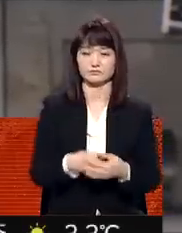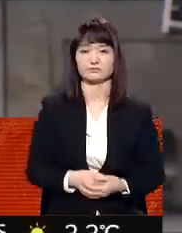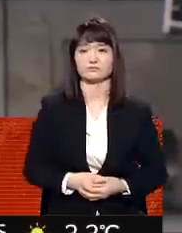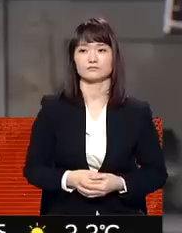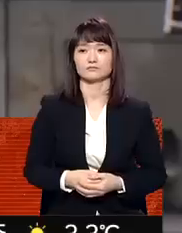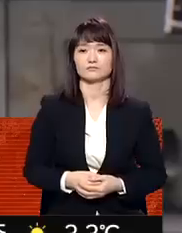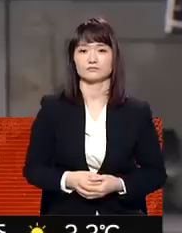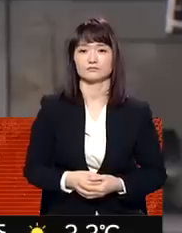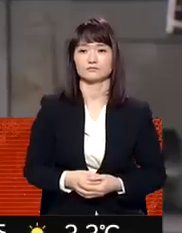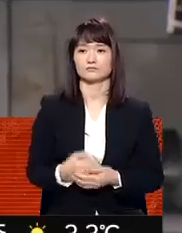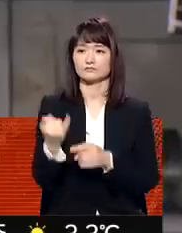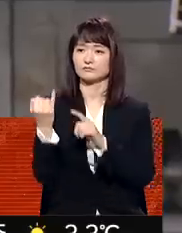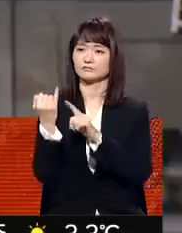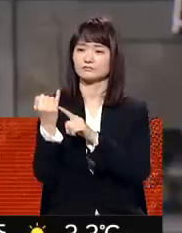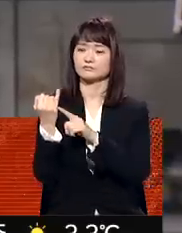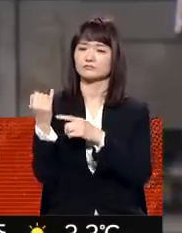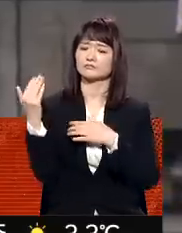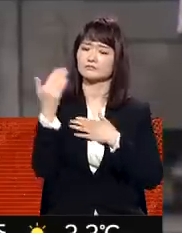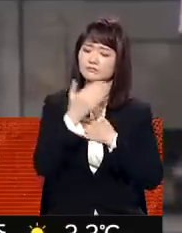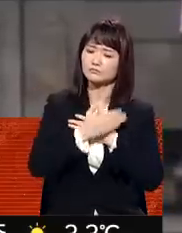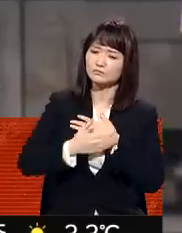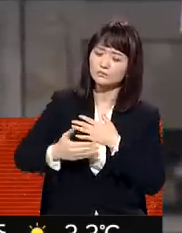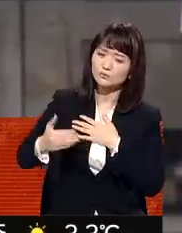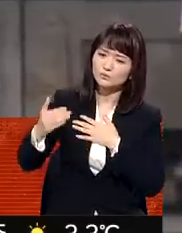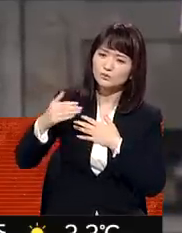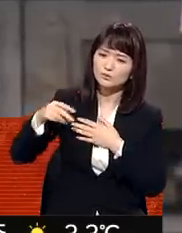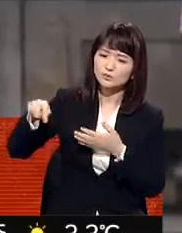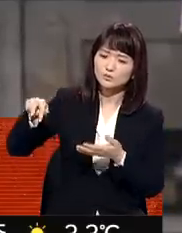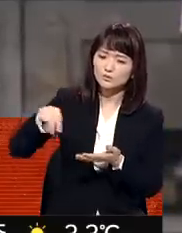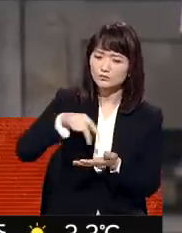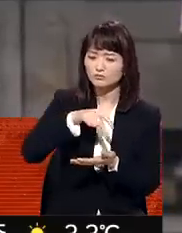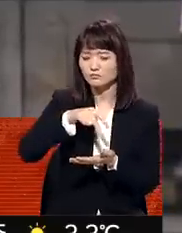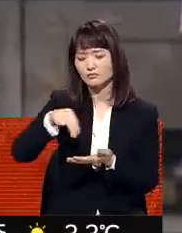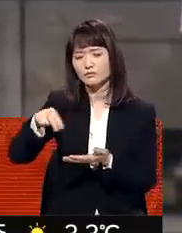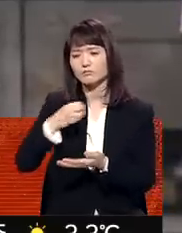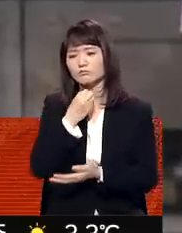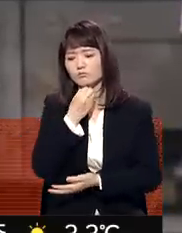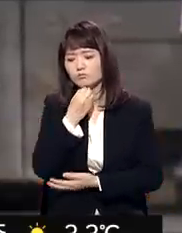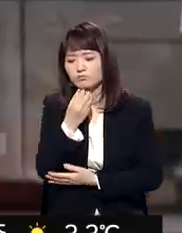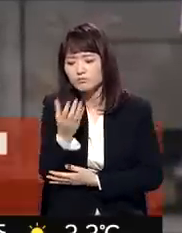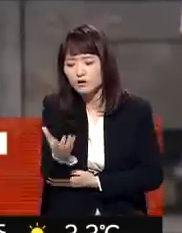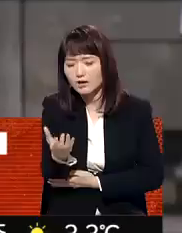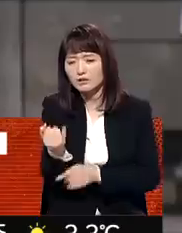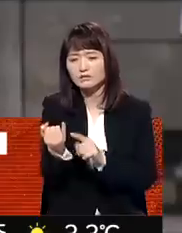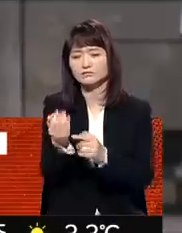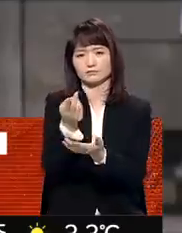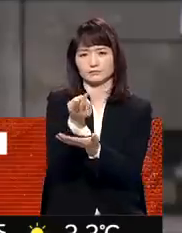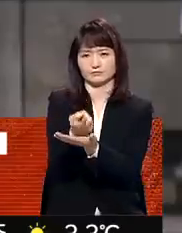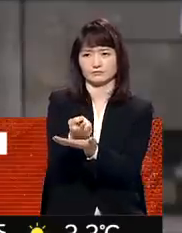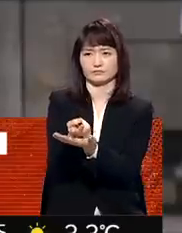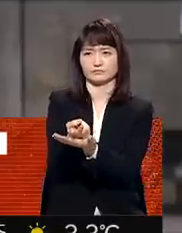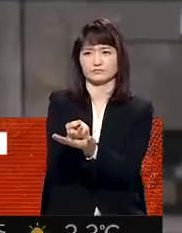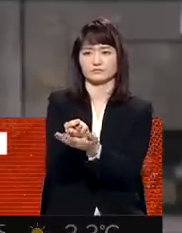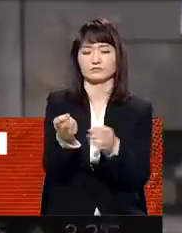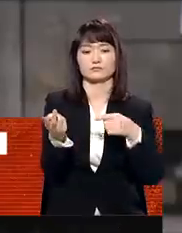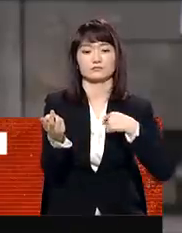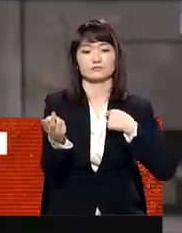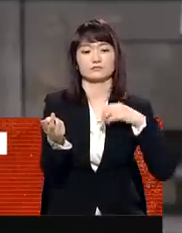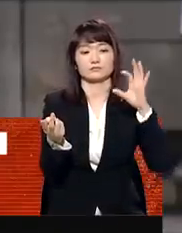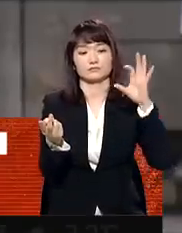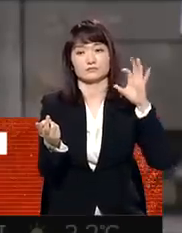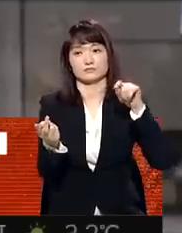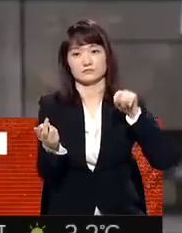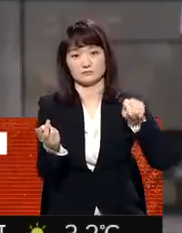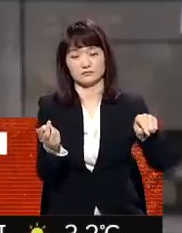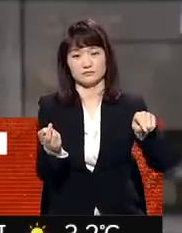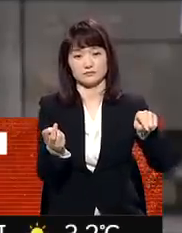하다가 여성이 몸을 가누지 못하고 비틀거리면서 토하기 시작한 거예요 그래서 여성을 이제 눕혀놓은 다음에 자기는 화장실에 가서